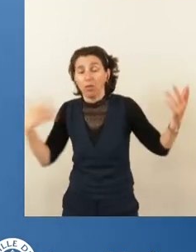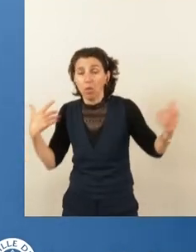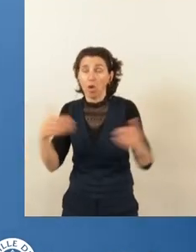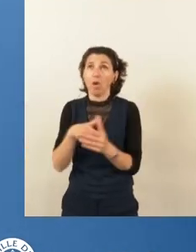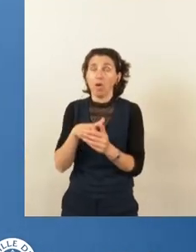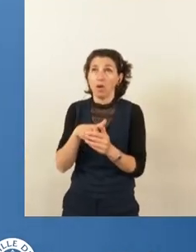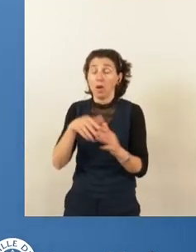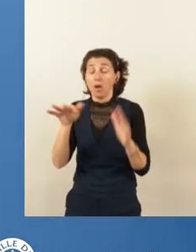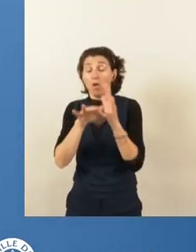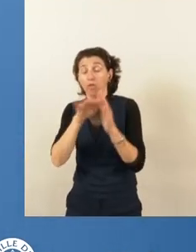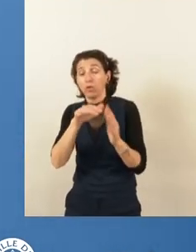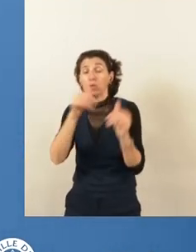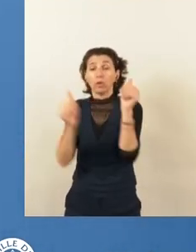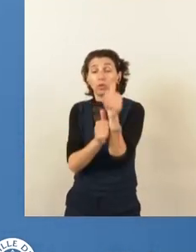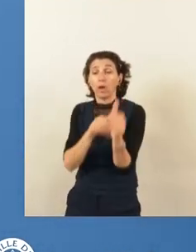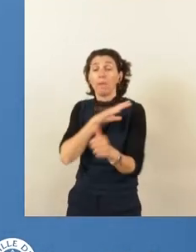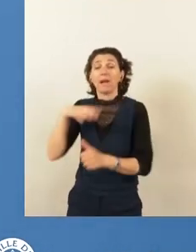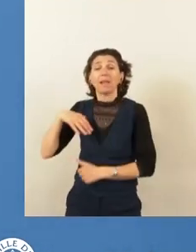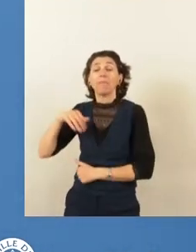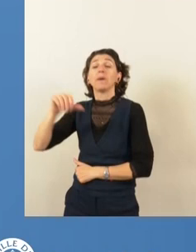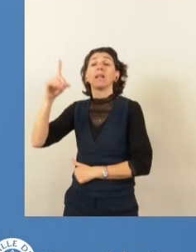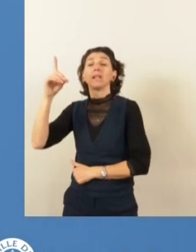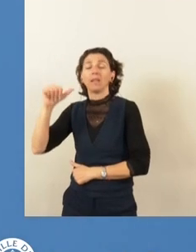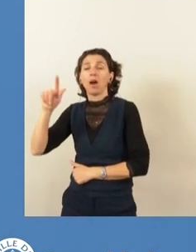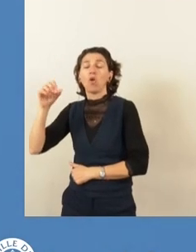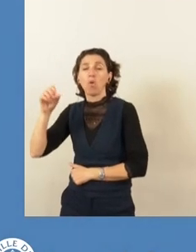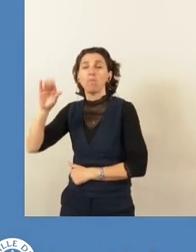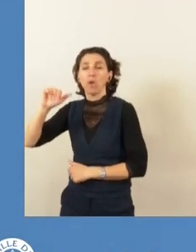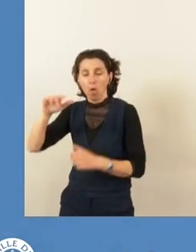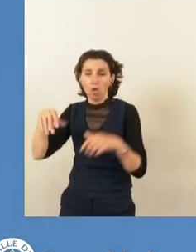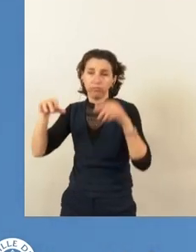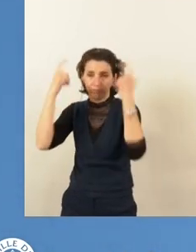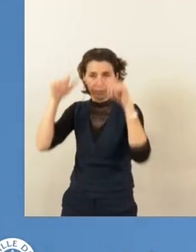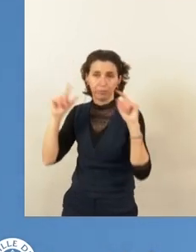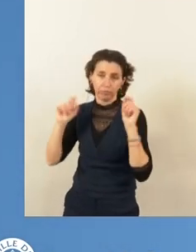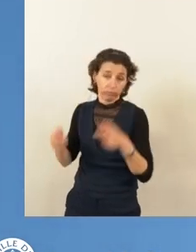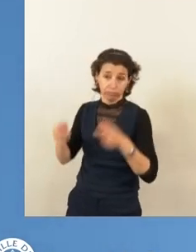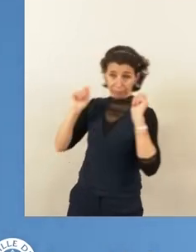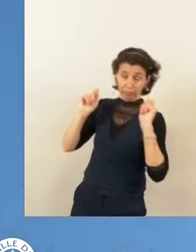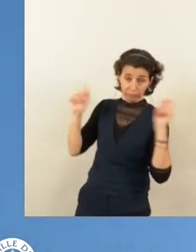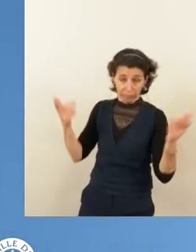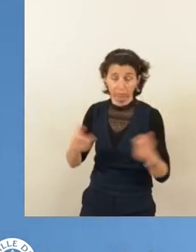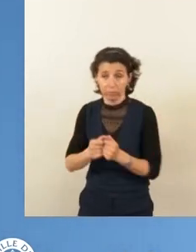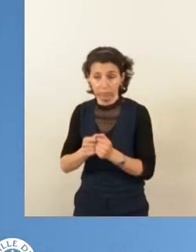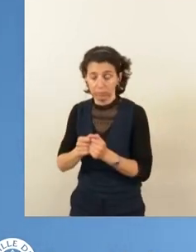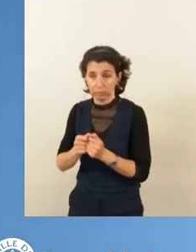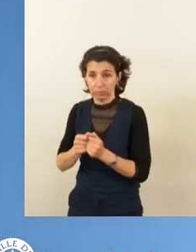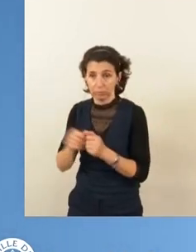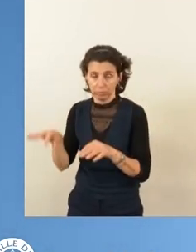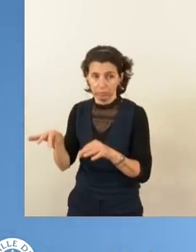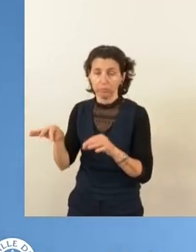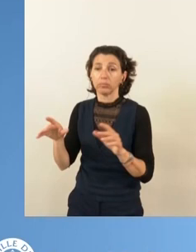fonctions d'adjointe de Madame anouche à gaubian et dont la décision est maintenant